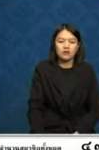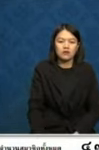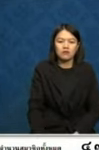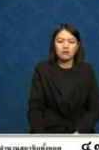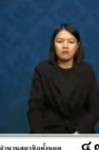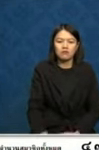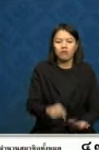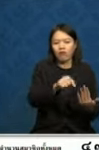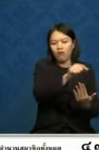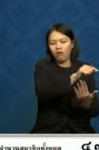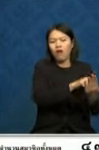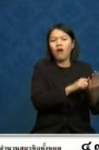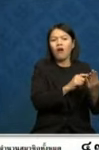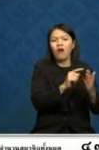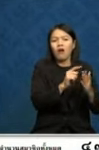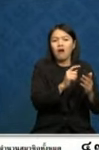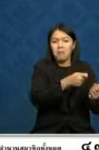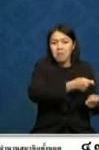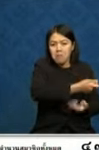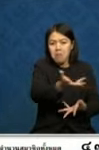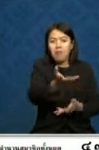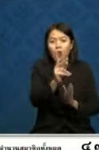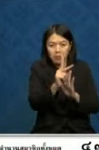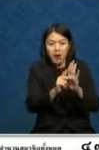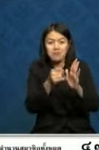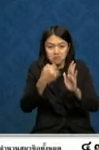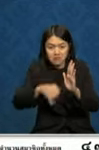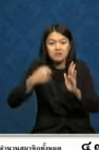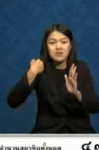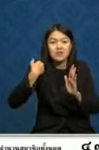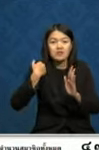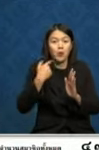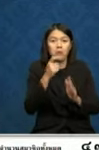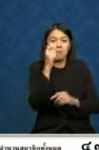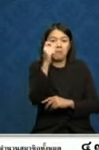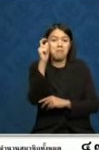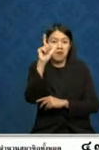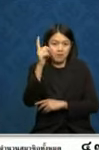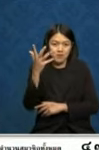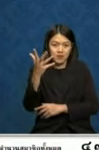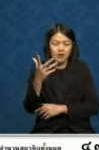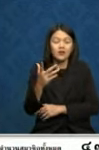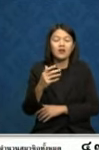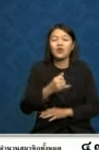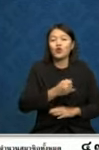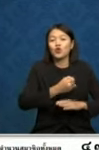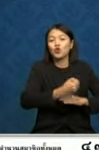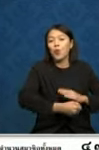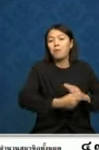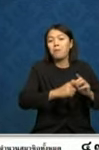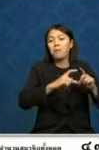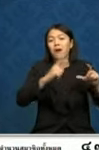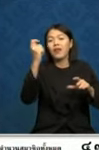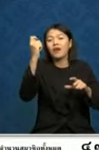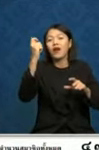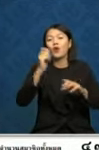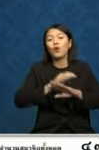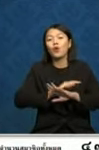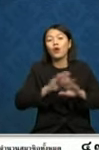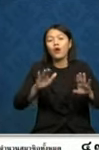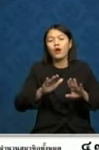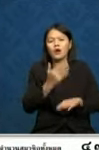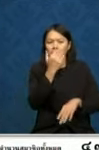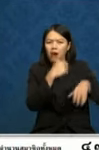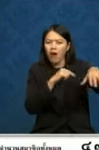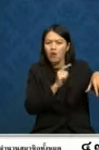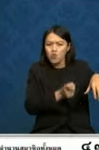านเราก็ทำประมงผิดกฎหมายเหมือนกันแต่ไม่มีใครโดนเลยแต่วันนี้ครับภารกิจจบไปแล้วใบเหลืองถูกปลดไปแล้วทำไมสอนชน